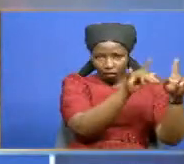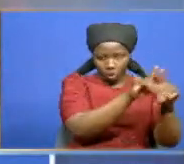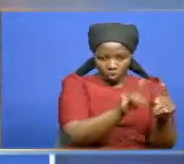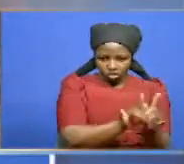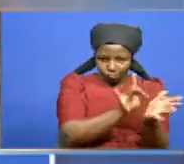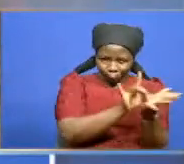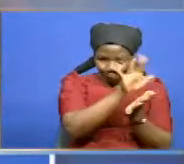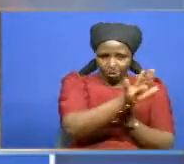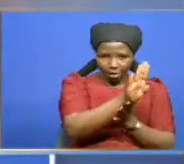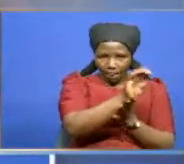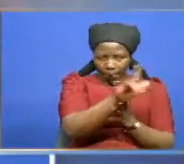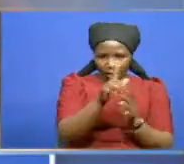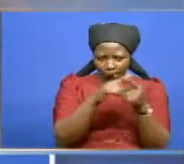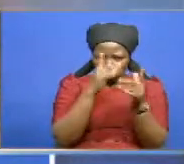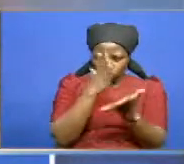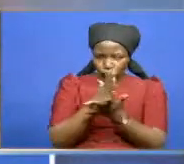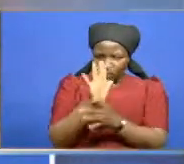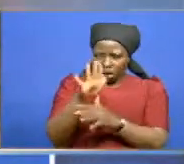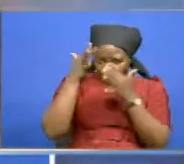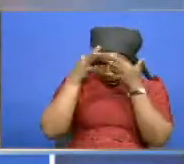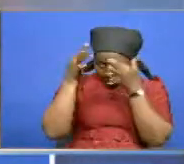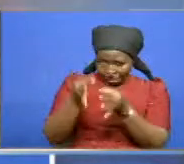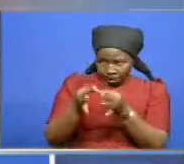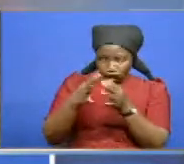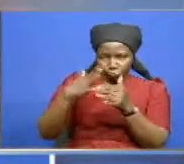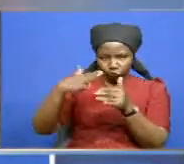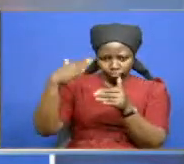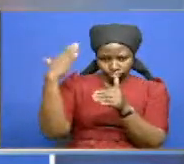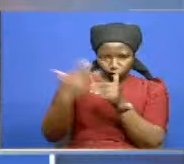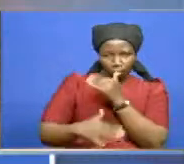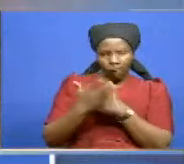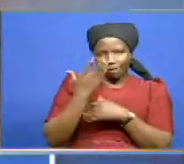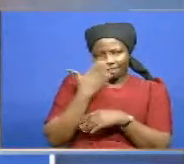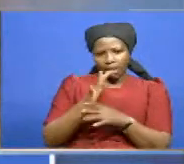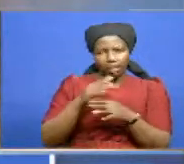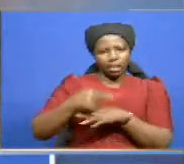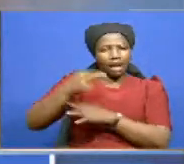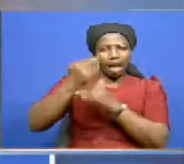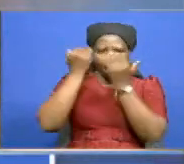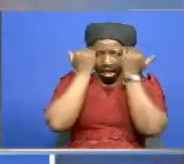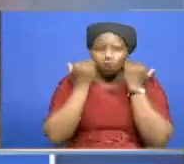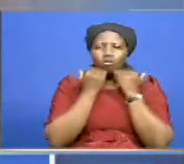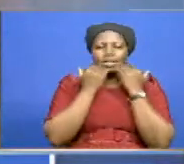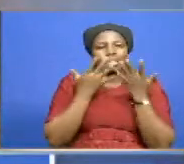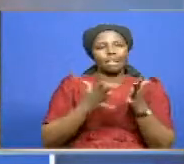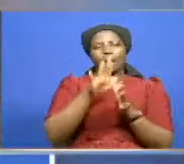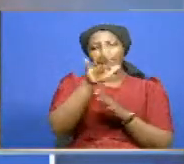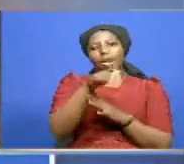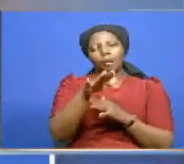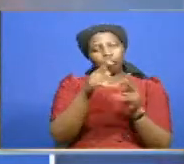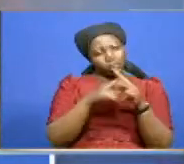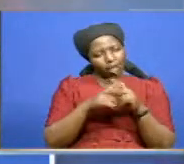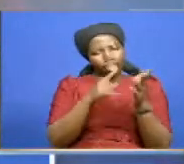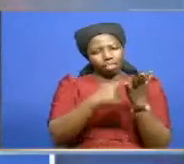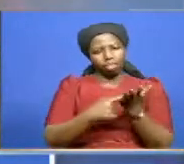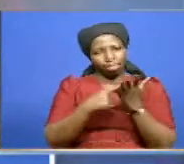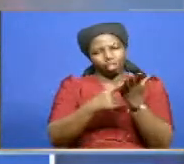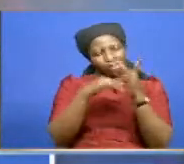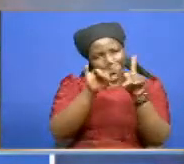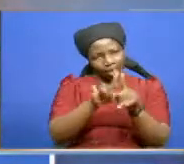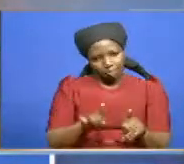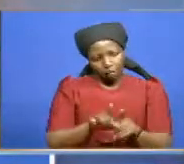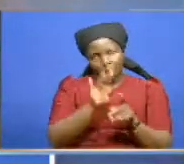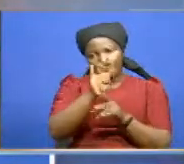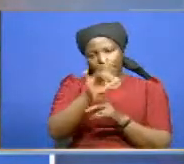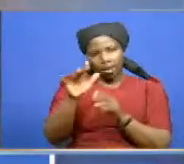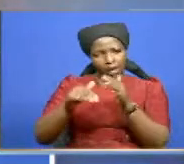huo, hata ingawa uamuzi huo ulisimamishwa na mahakama kuu. Bunge sasa litaanza kujadili mswada huo juma lijalo. Hii ni